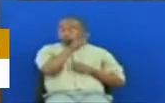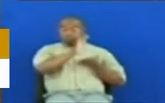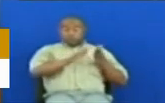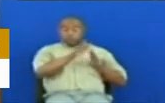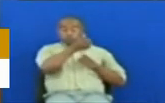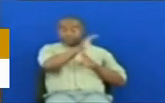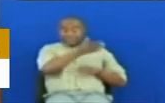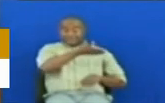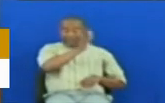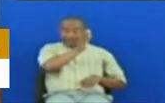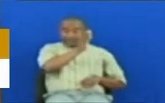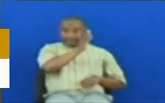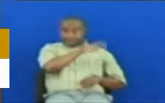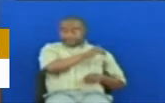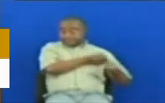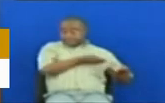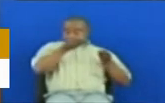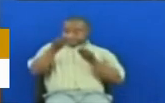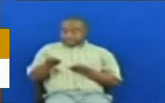haya, sisi tunasema kwenye package tu kwamba